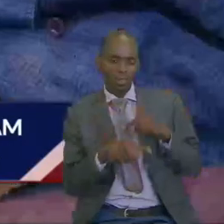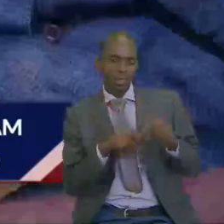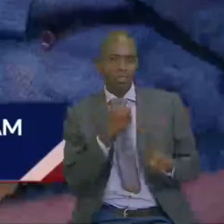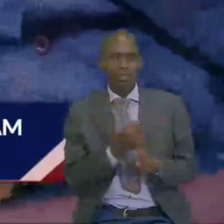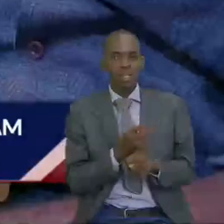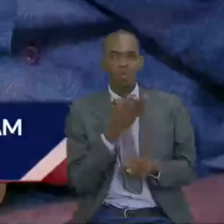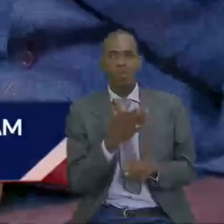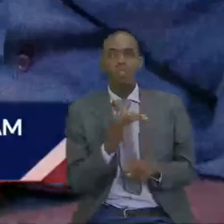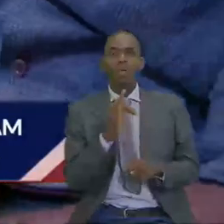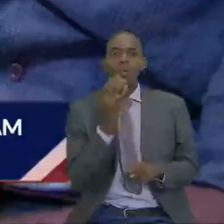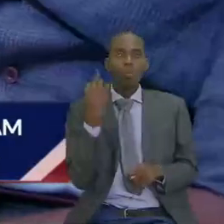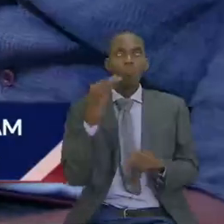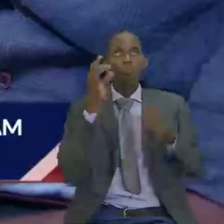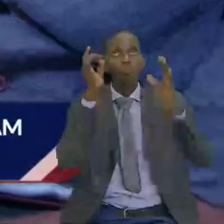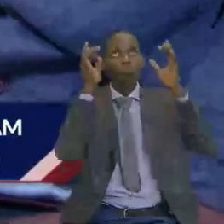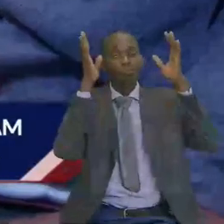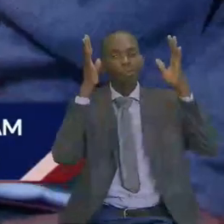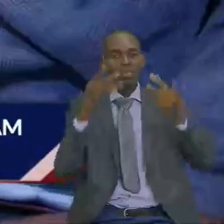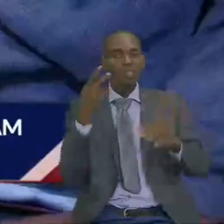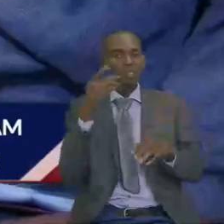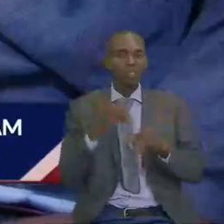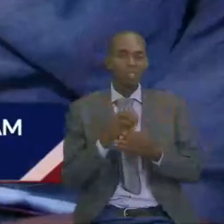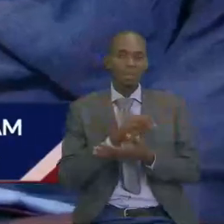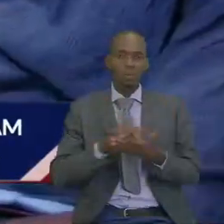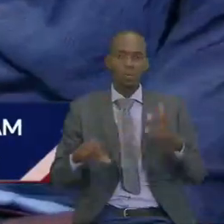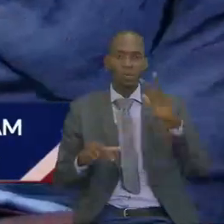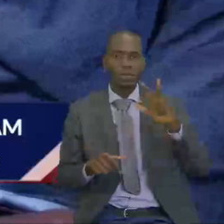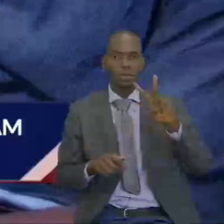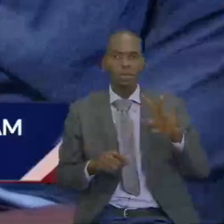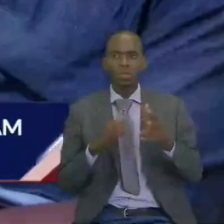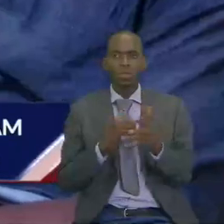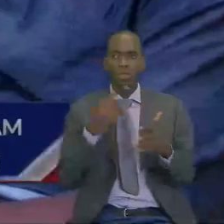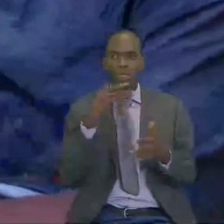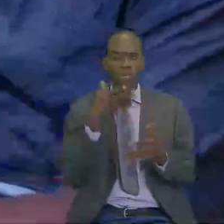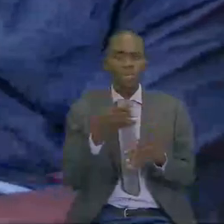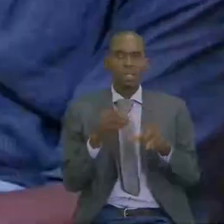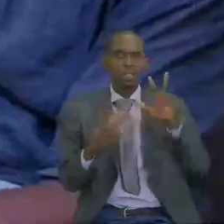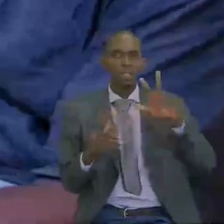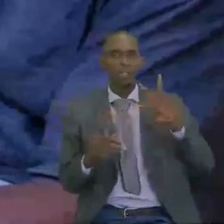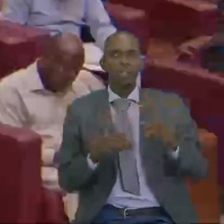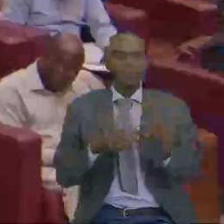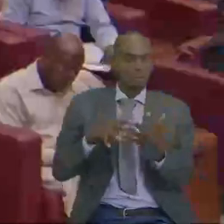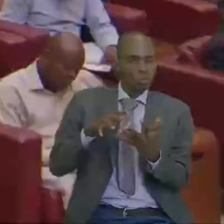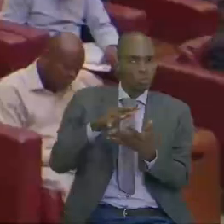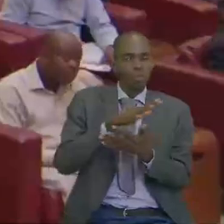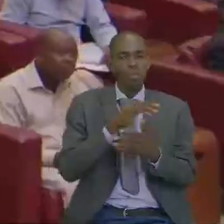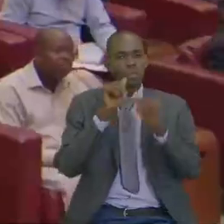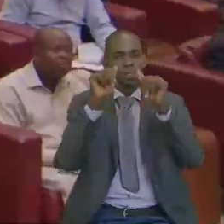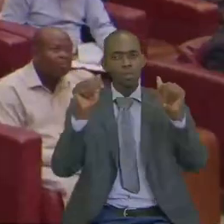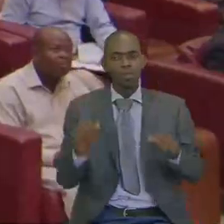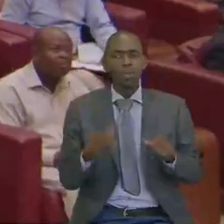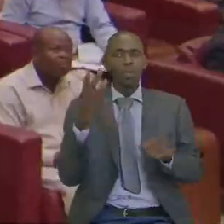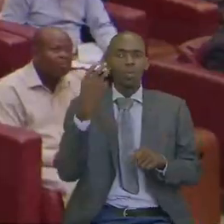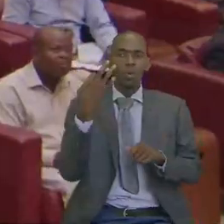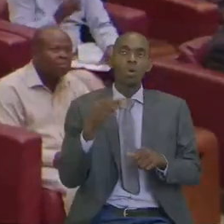debout devant toi et son aspect était terrible. 32. La tête de cette statue était